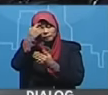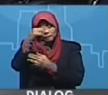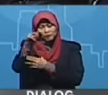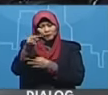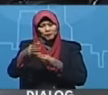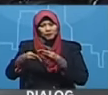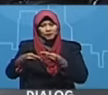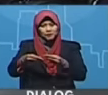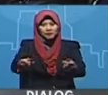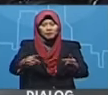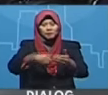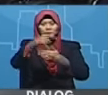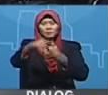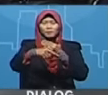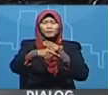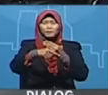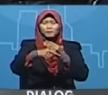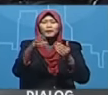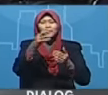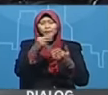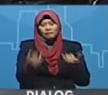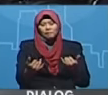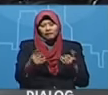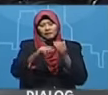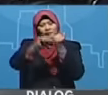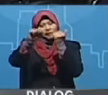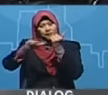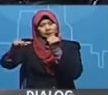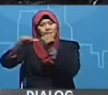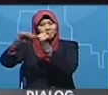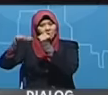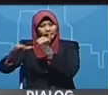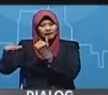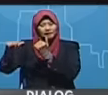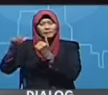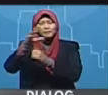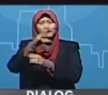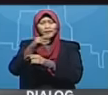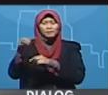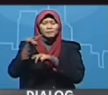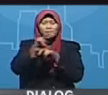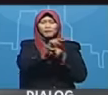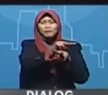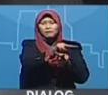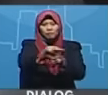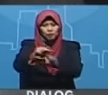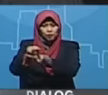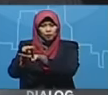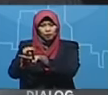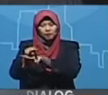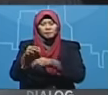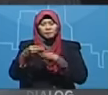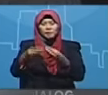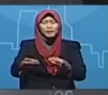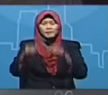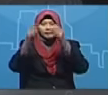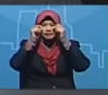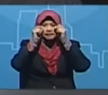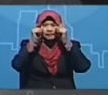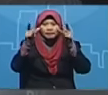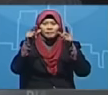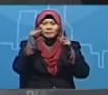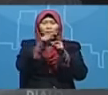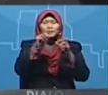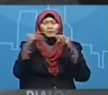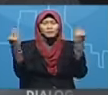Yang keduanya juga untuk kita membuat kempen, uh-huh. untuk kita buat pemantauan. Uh-huh. yang kemudian kita nak bagi kesedaran kepada masyarakat.